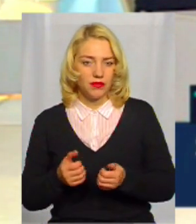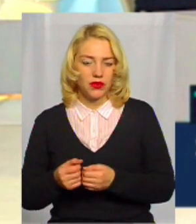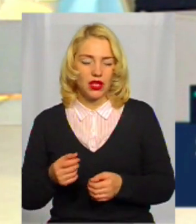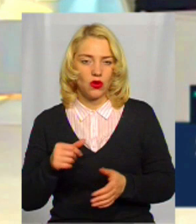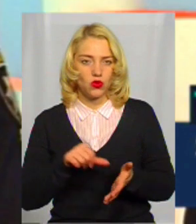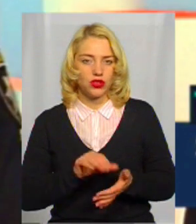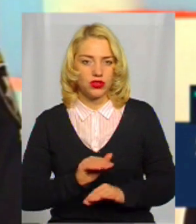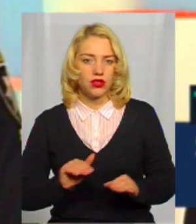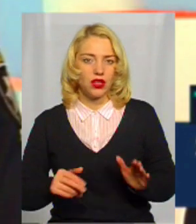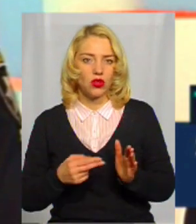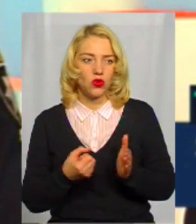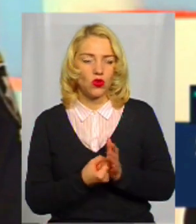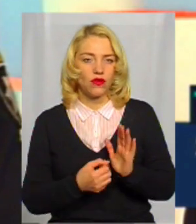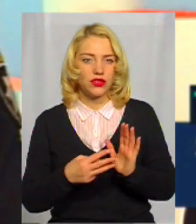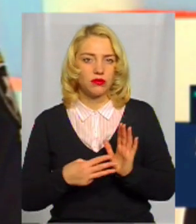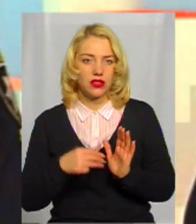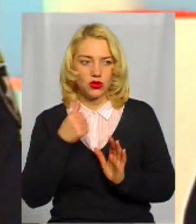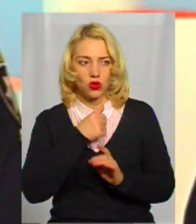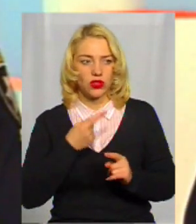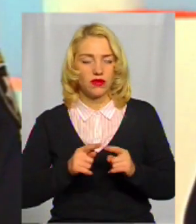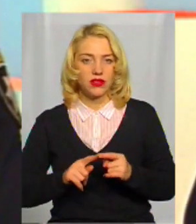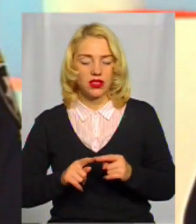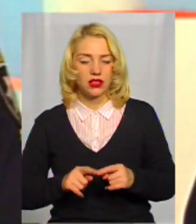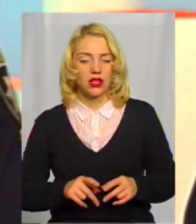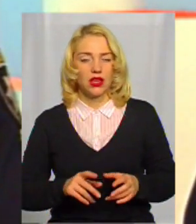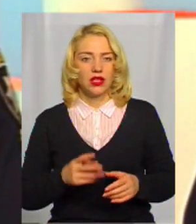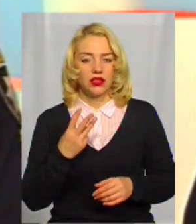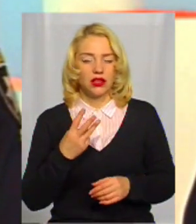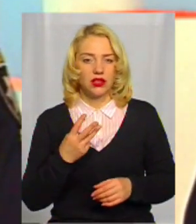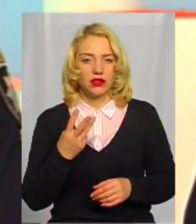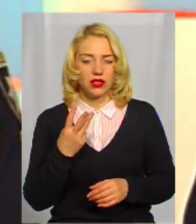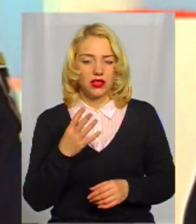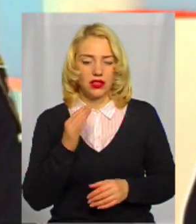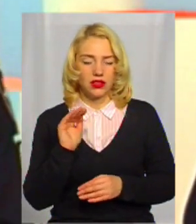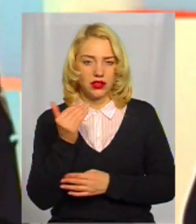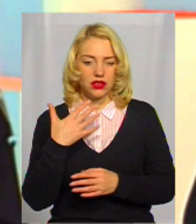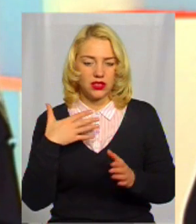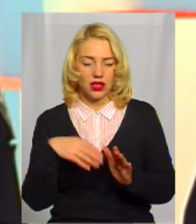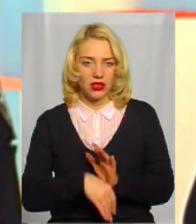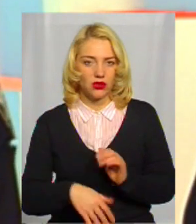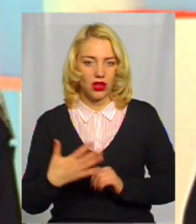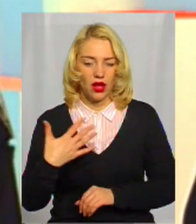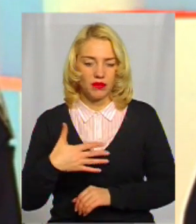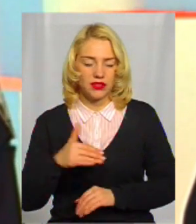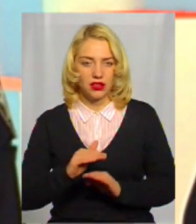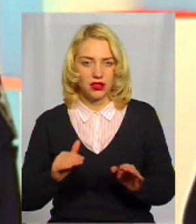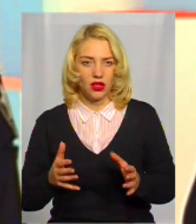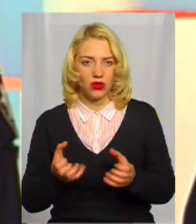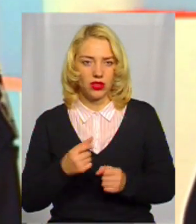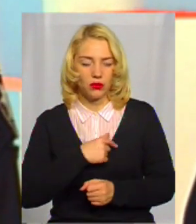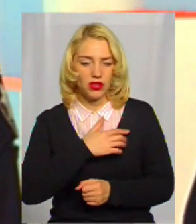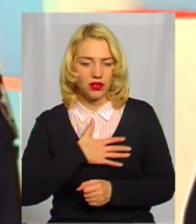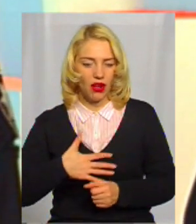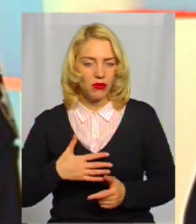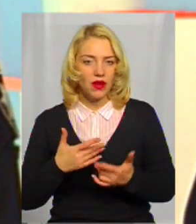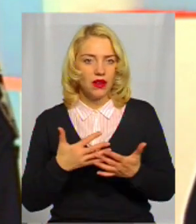18 років. В цих дорожньо-транспортних пригодах 3 дитини загинуло, та майже 50 дітей отримали травми різного ступеню.